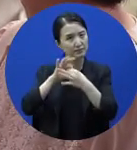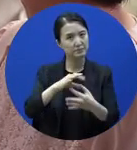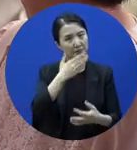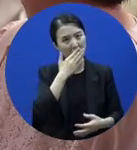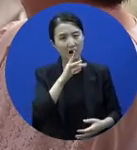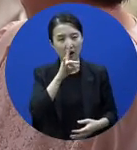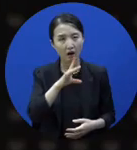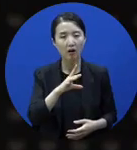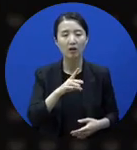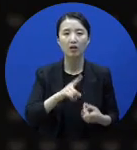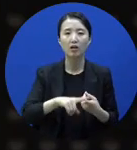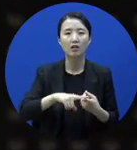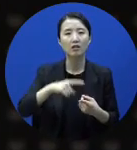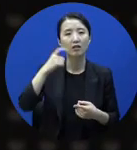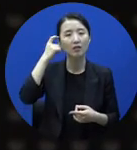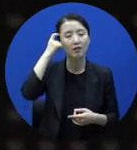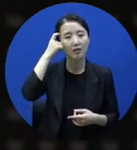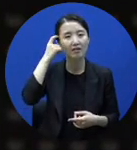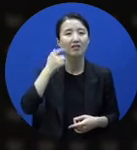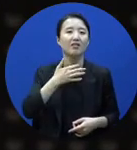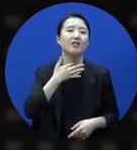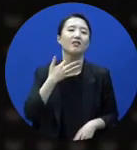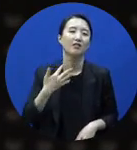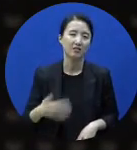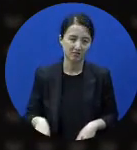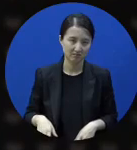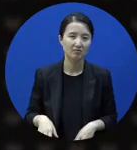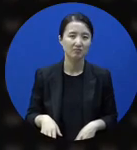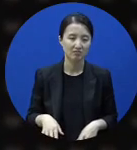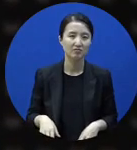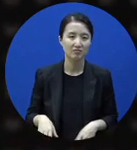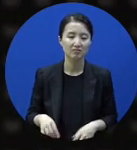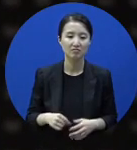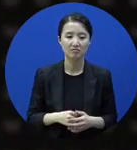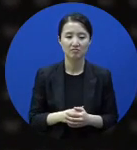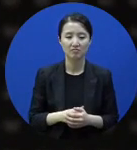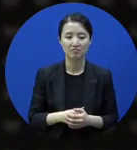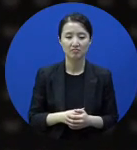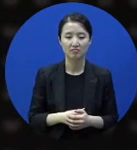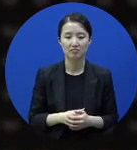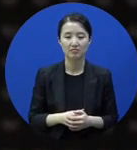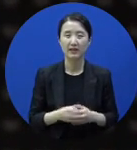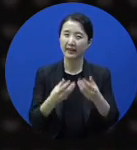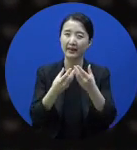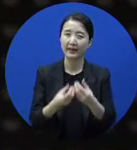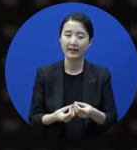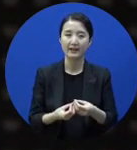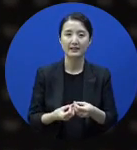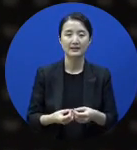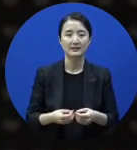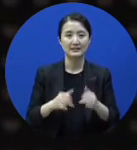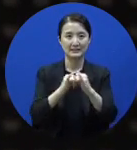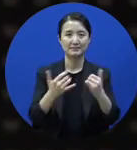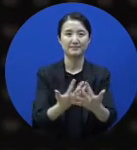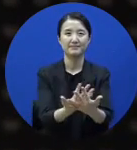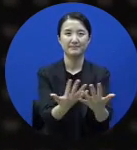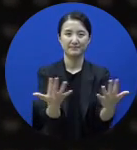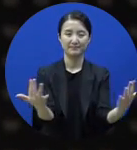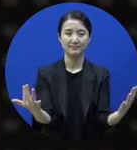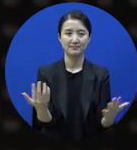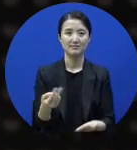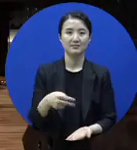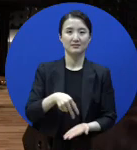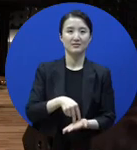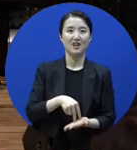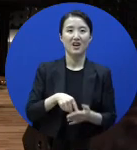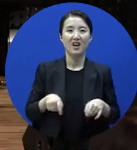거죠. 그러다 보니까 우리가 이제 앞에 있는 사람이 뭔가 선생님 앞에서 뭔가 떤다고 할까요? 네. 그런 걸 좀 볼 수 있었던 상황에